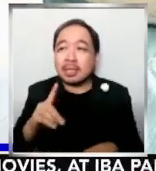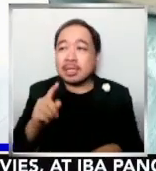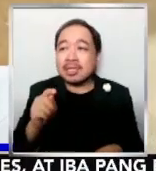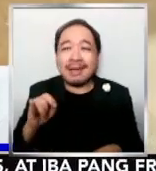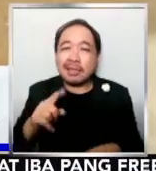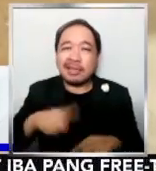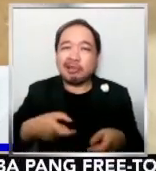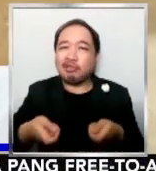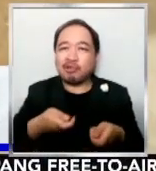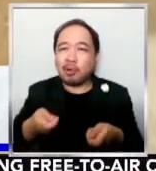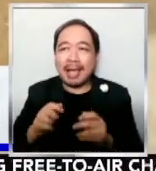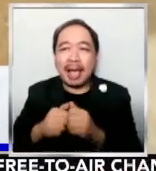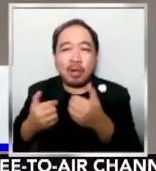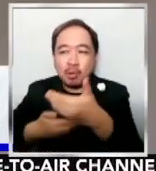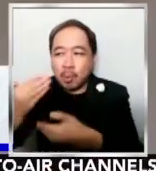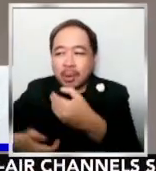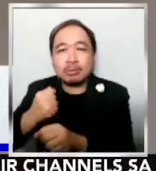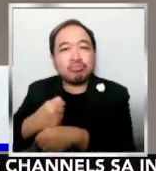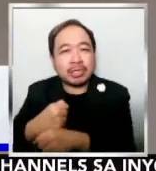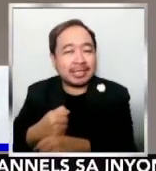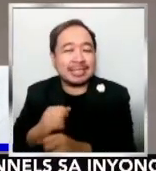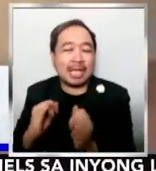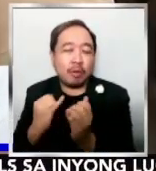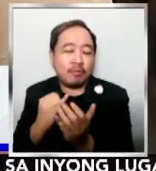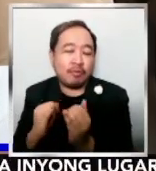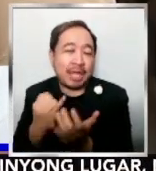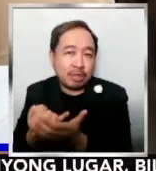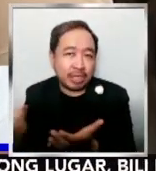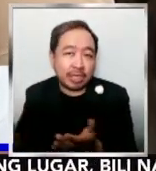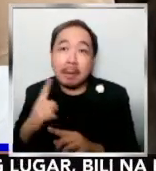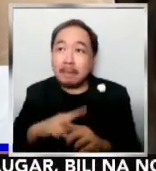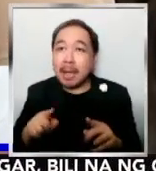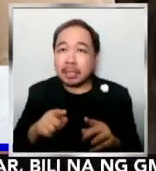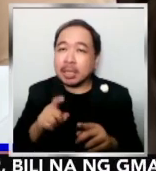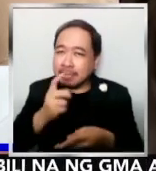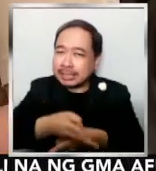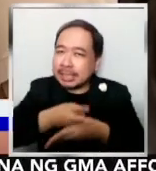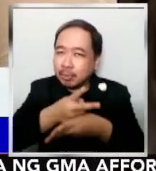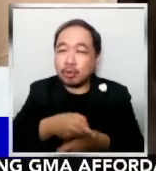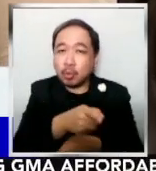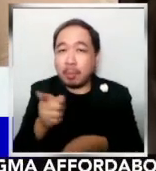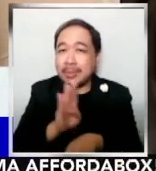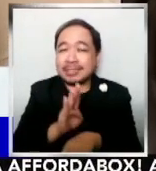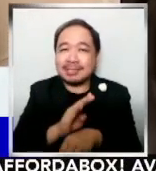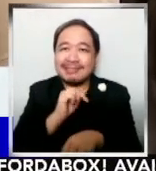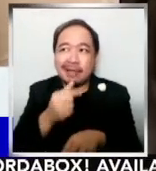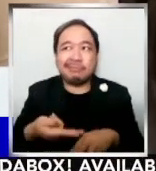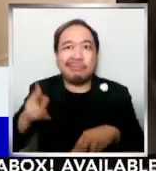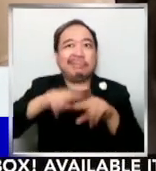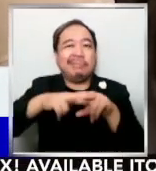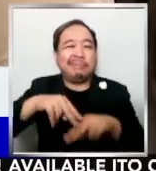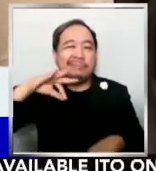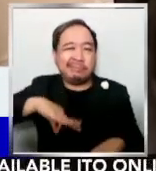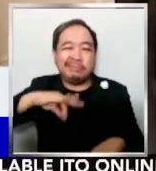naman nilang hindi labis-labis ang patong ng mga negosyante. Bukod sa reasonableng presyo, sisiguruhin daw ng DTI na laging may supply